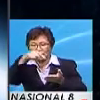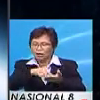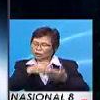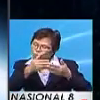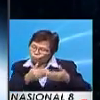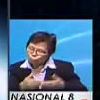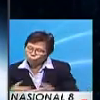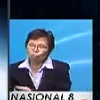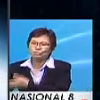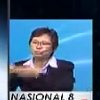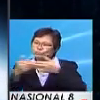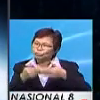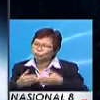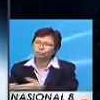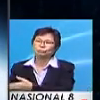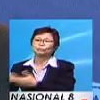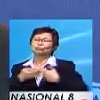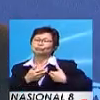ber